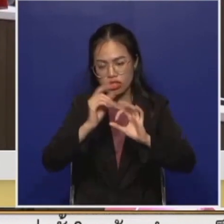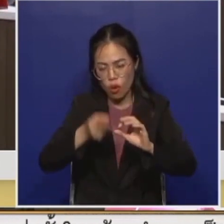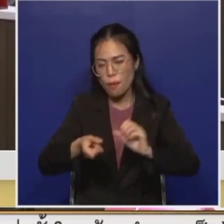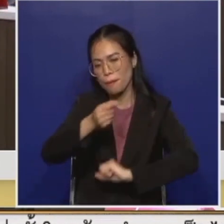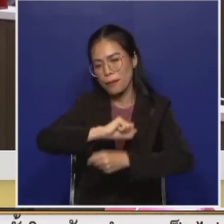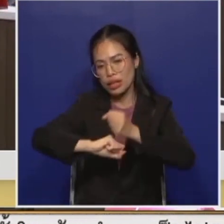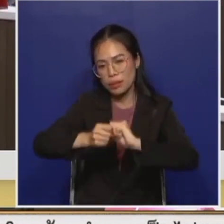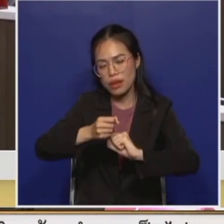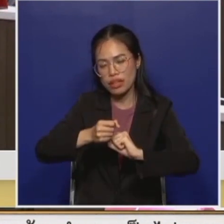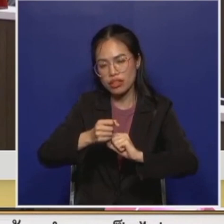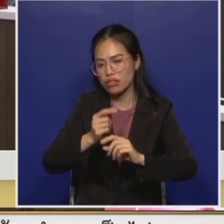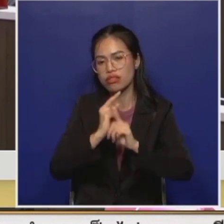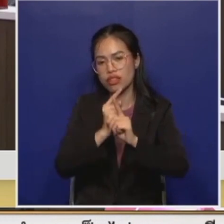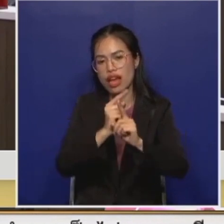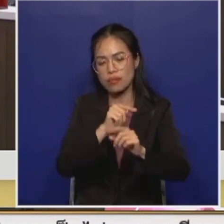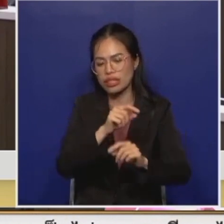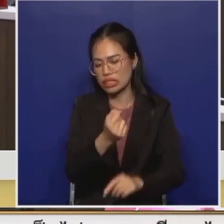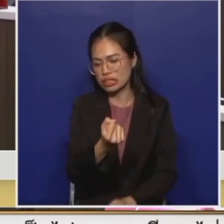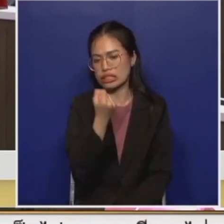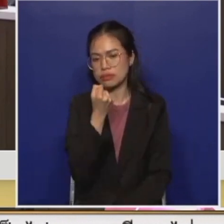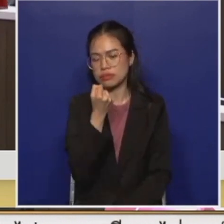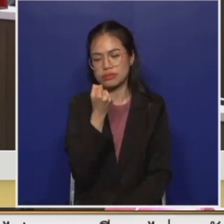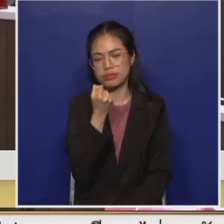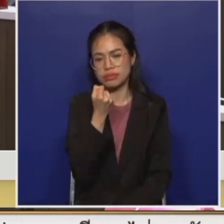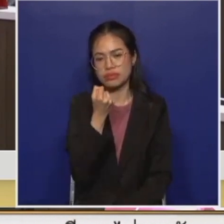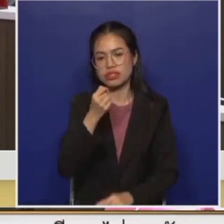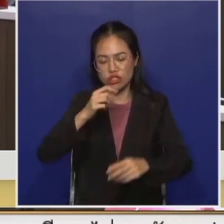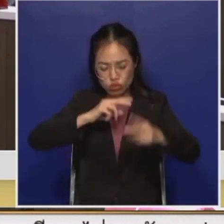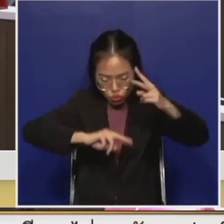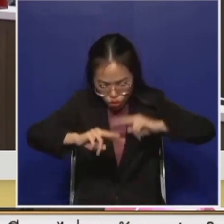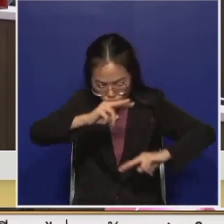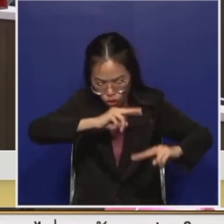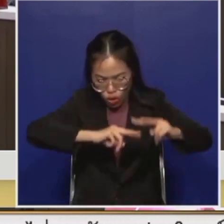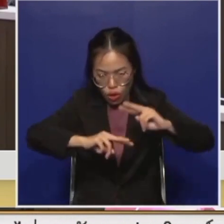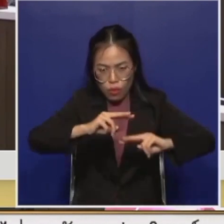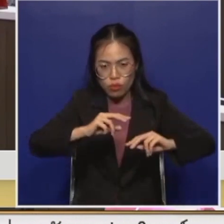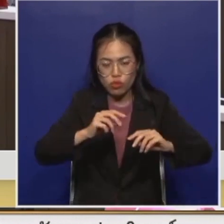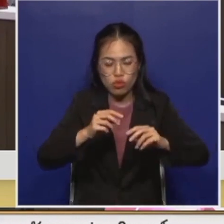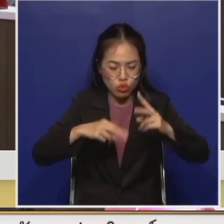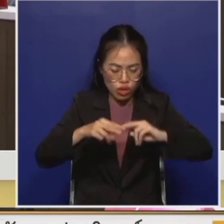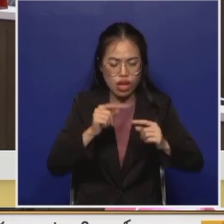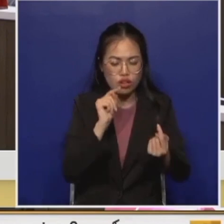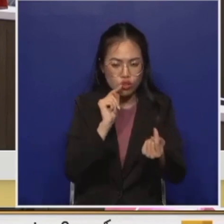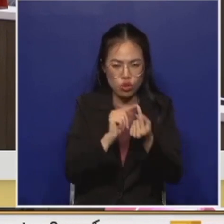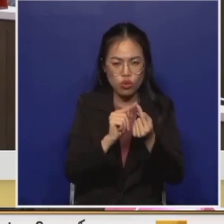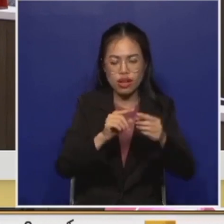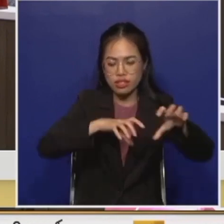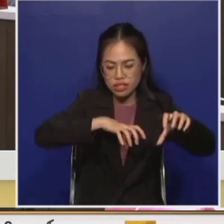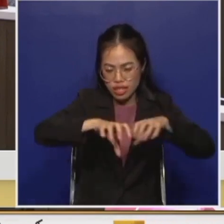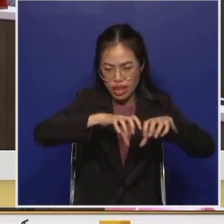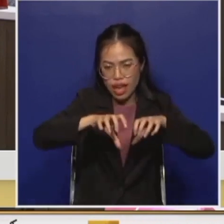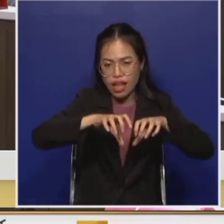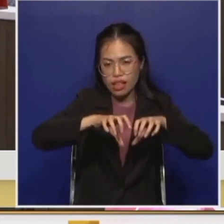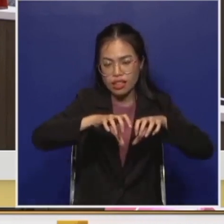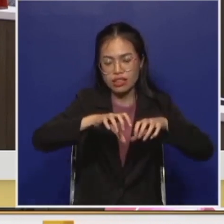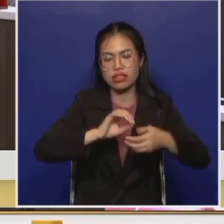ะเป็นมาตรการที่เข้มคนที่สุดในการตุระสอบคบคุมการมหารัชการแนดินเพราฉะนั้